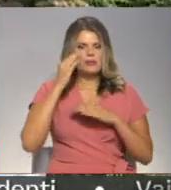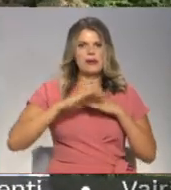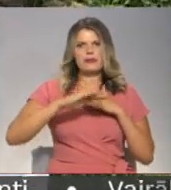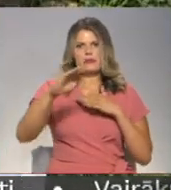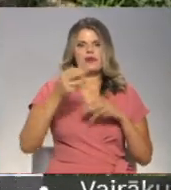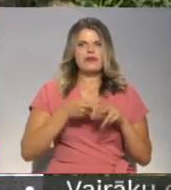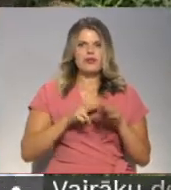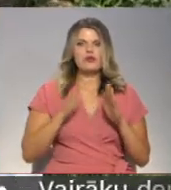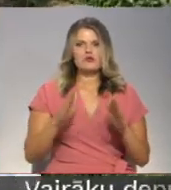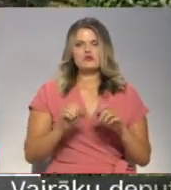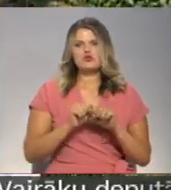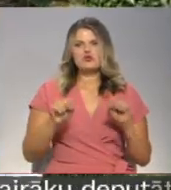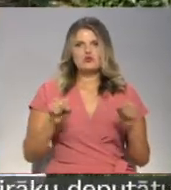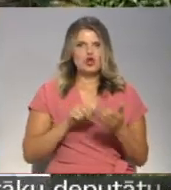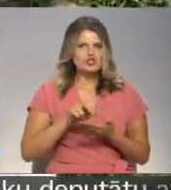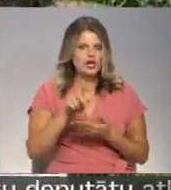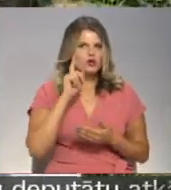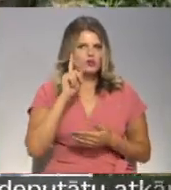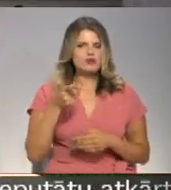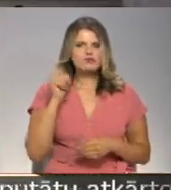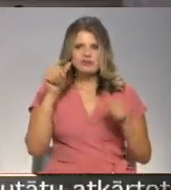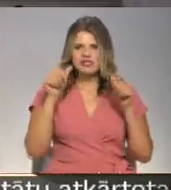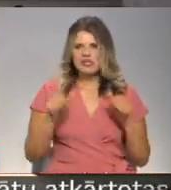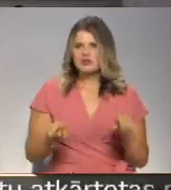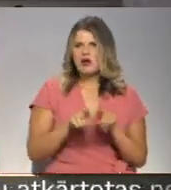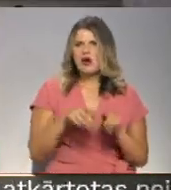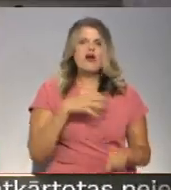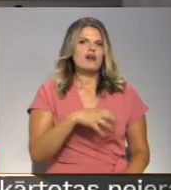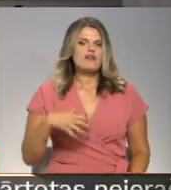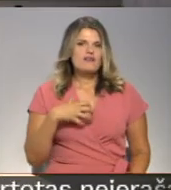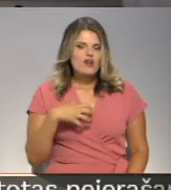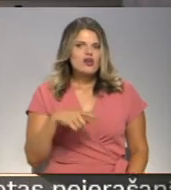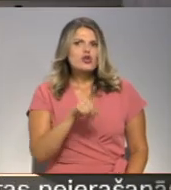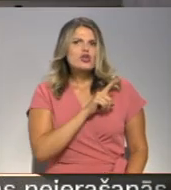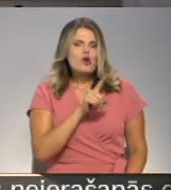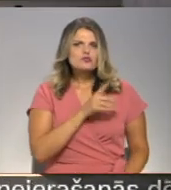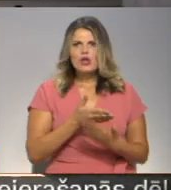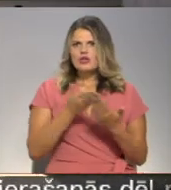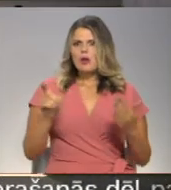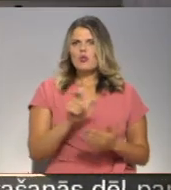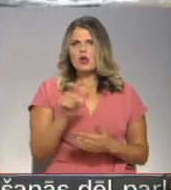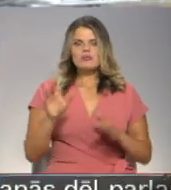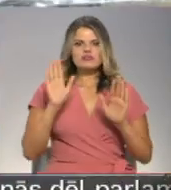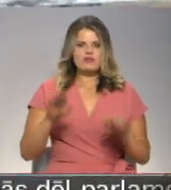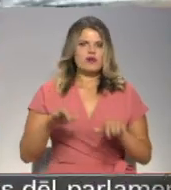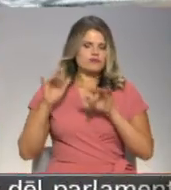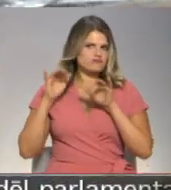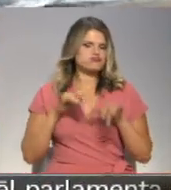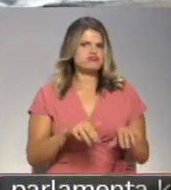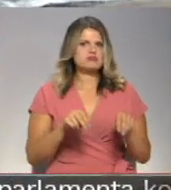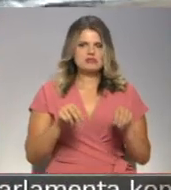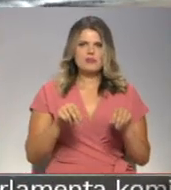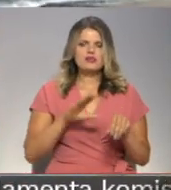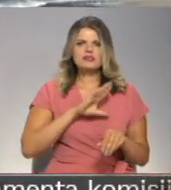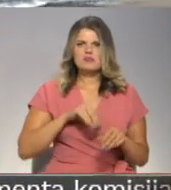būtu daudz drošāk iet. Un brīdiem zīmes, protams, arī vajadzētu izlikt. Un jāuzmanās, kad jebkurā brīdī var kāds nogrums arī notikt. Pēc